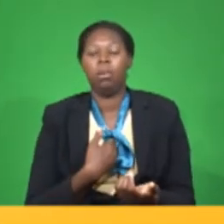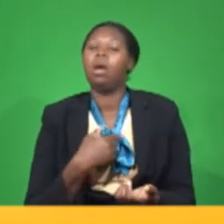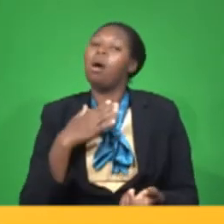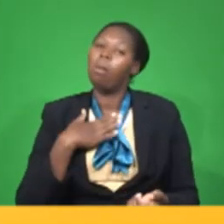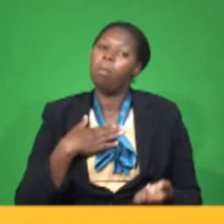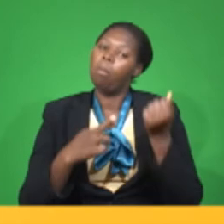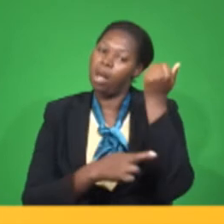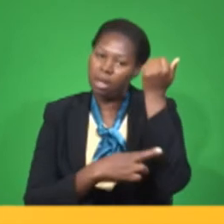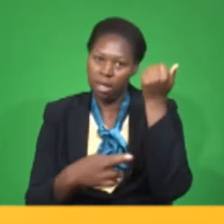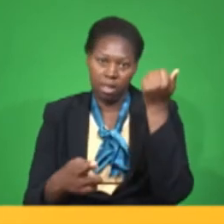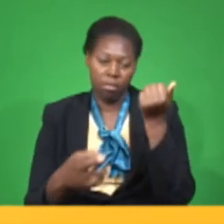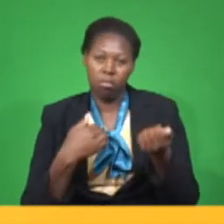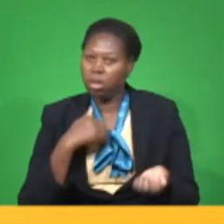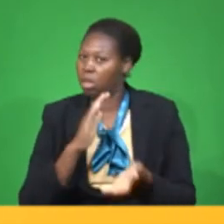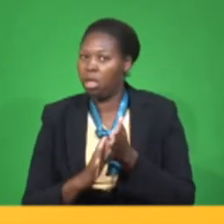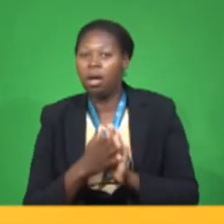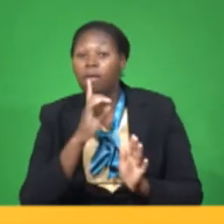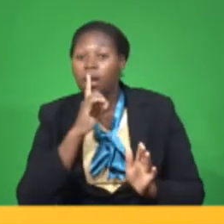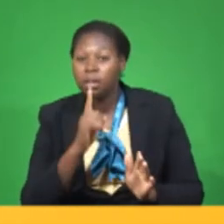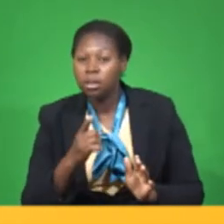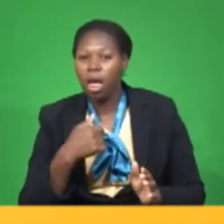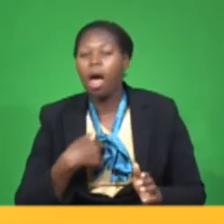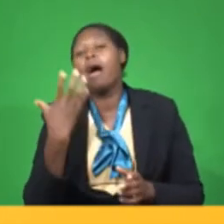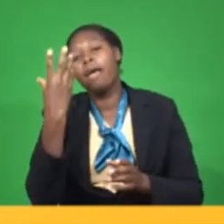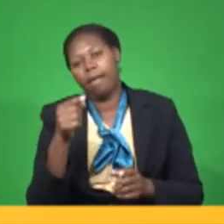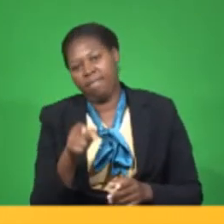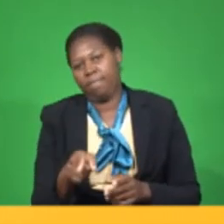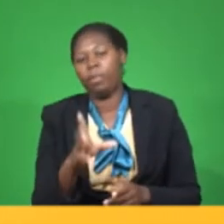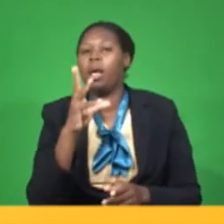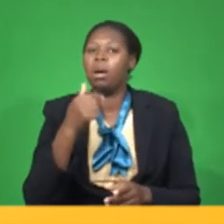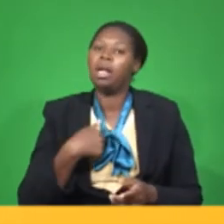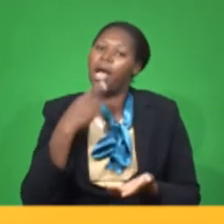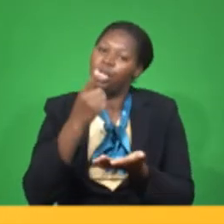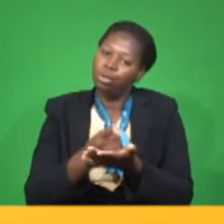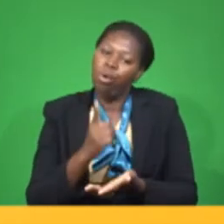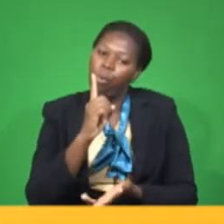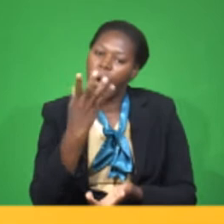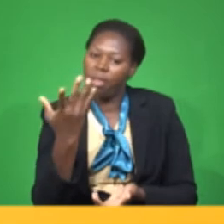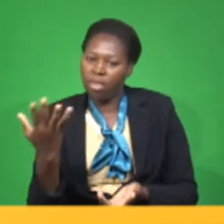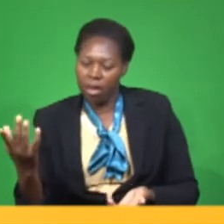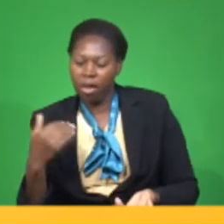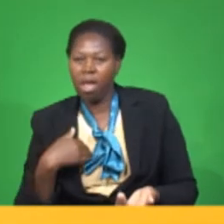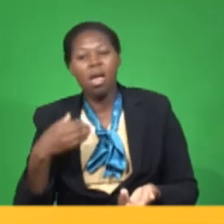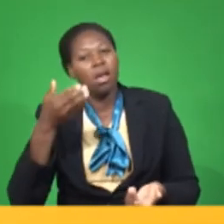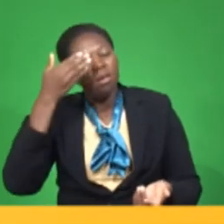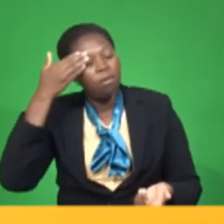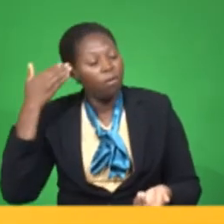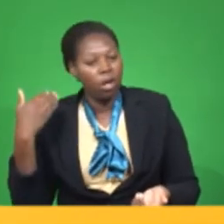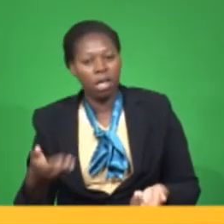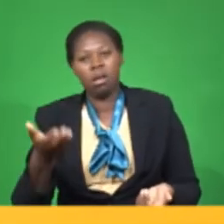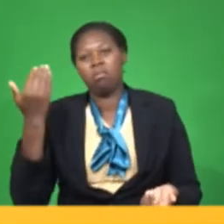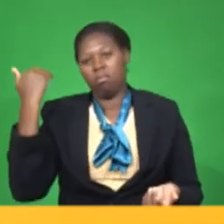ina handiti ndatochibata asi ndinoita chinhu chimwe ndinokanganwa zviri shure ndichinanavira kune zviri